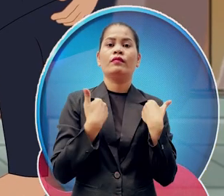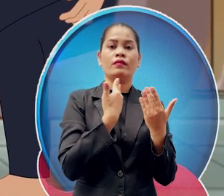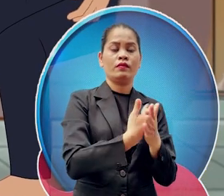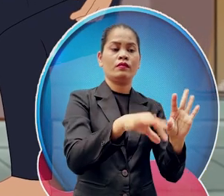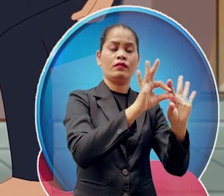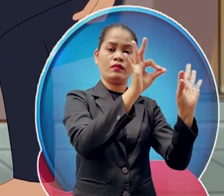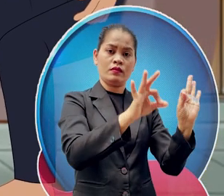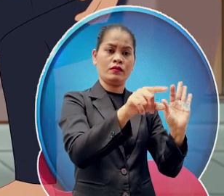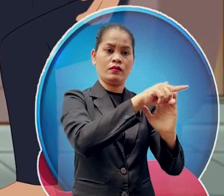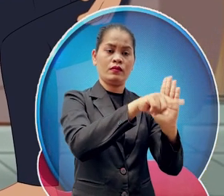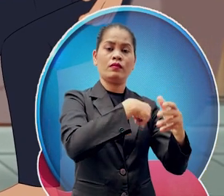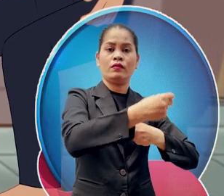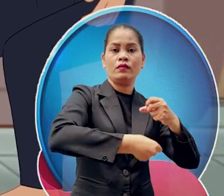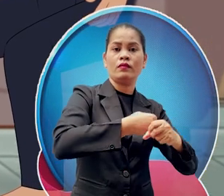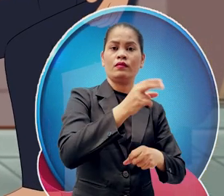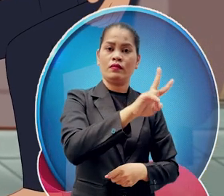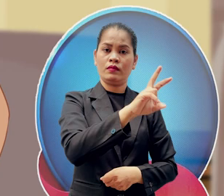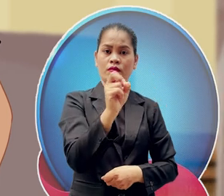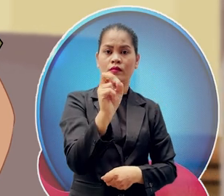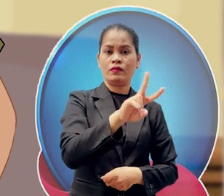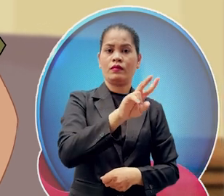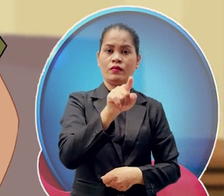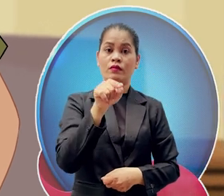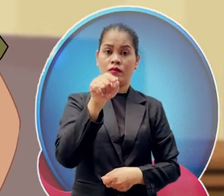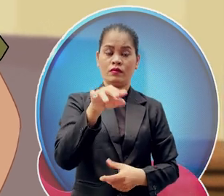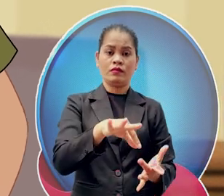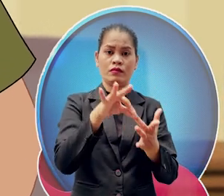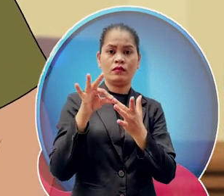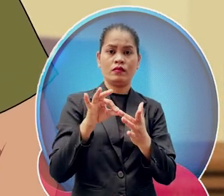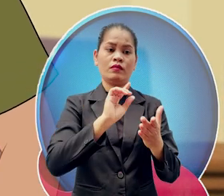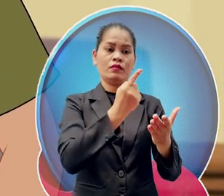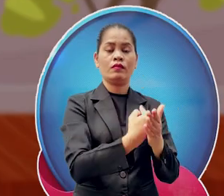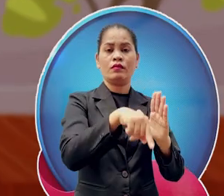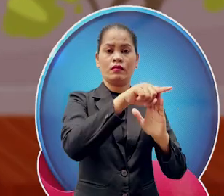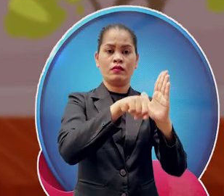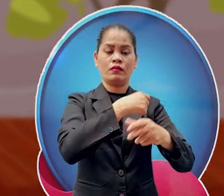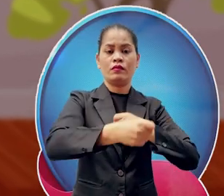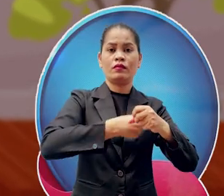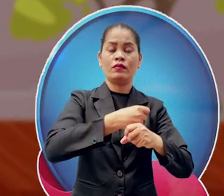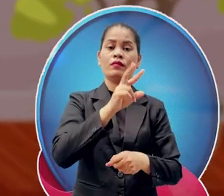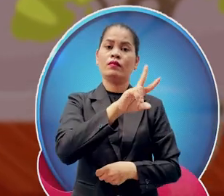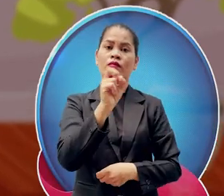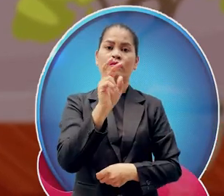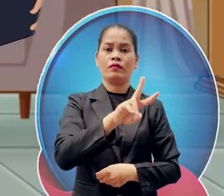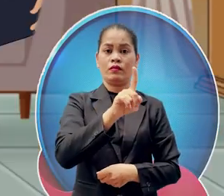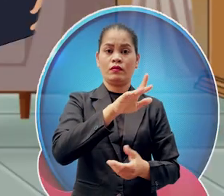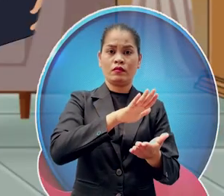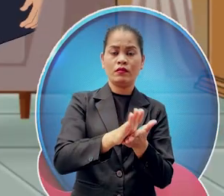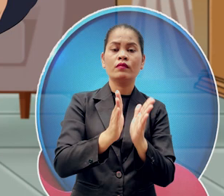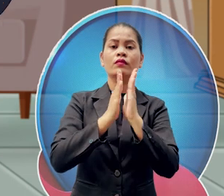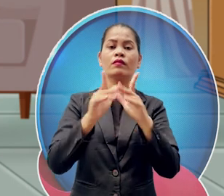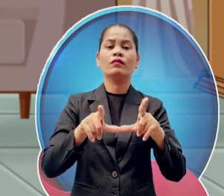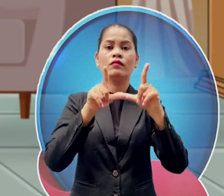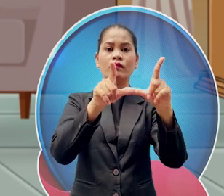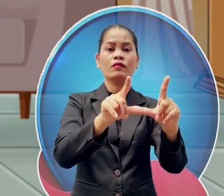បោះឆ្នោតឆ្នាំ2021និងជាពិសេសអ្នកដែលទើបបានចុះឈ្មោះបោះឆ្នោតឆ្នាំ2021រួចហើយសូមអញ្ជើញទៅពិនិត្យមើលឈ្មោះរប